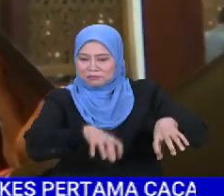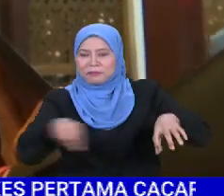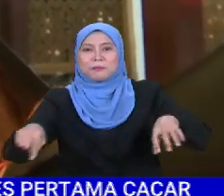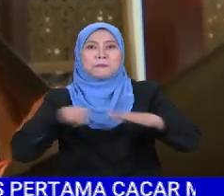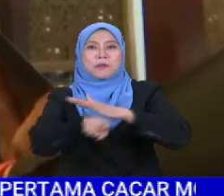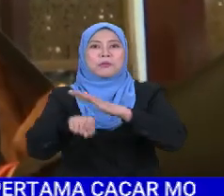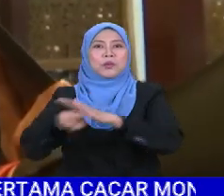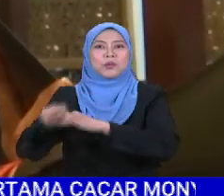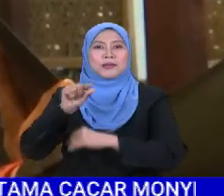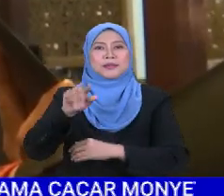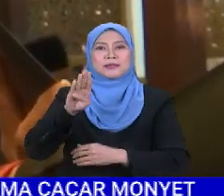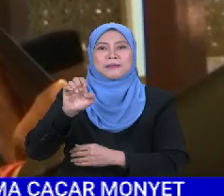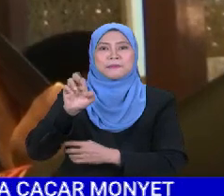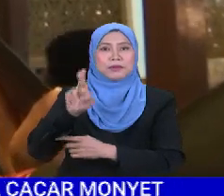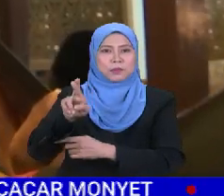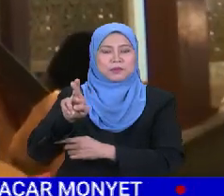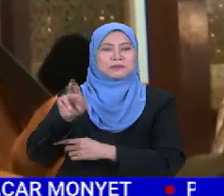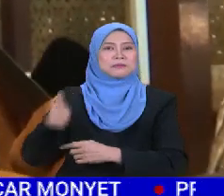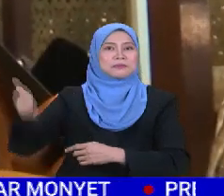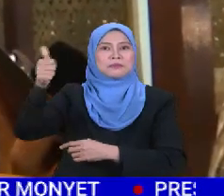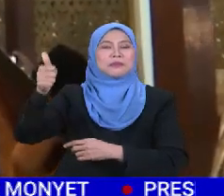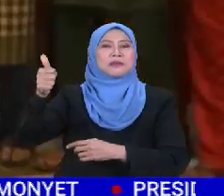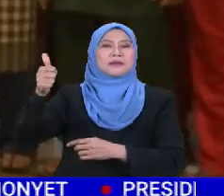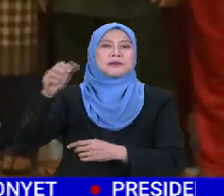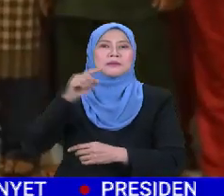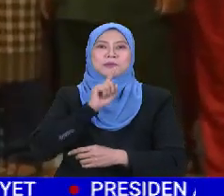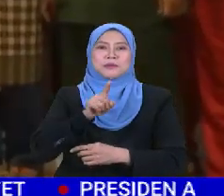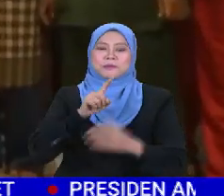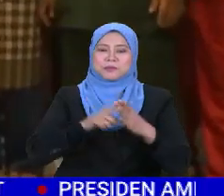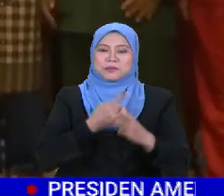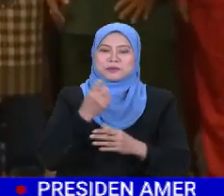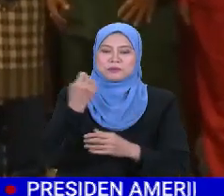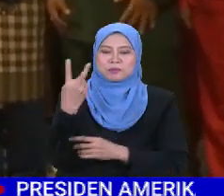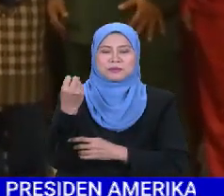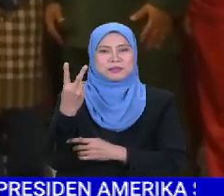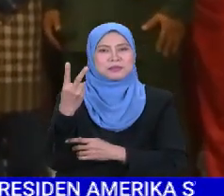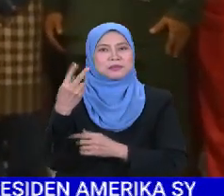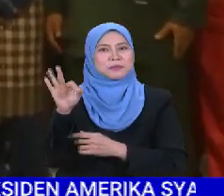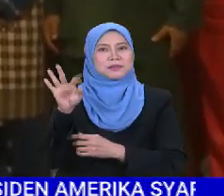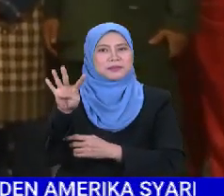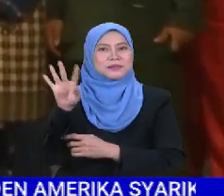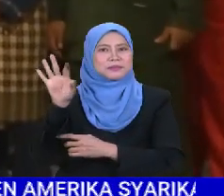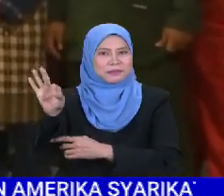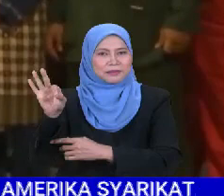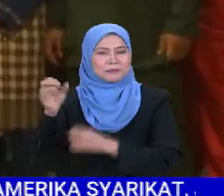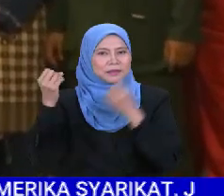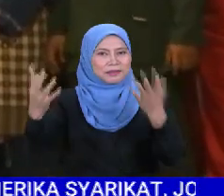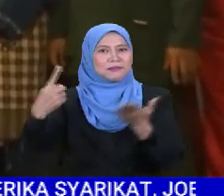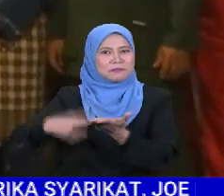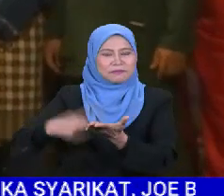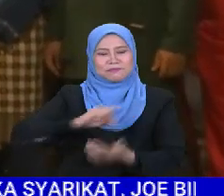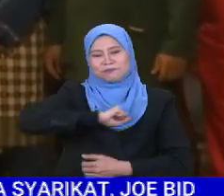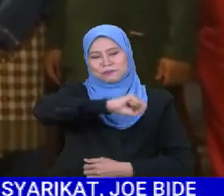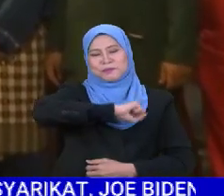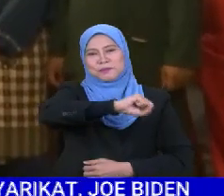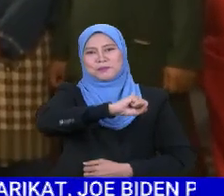pembunuhan Gabenor Sir Duncan Stewart oleh Allahyarham Rosli Dobie pada Disember 1949, banyak perbincangan menentang